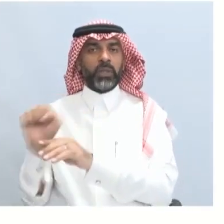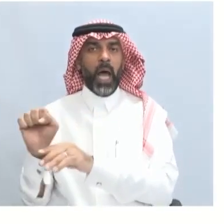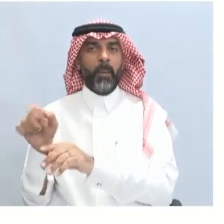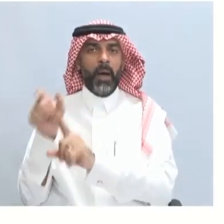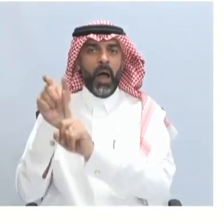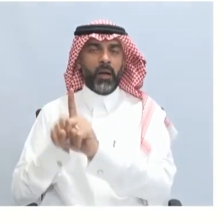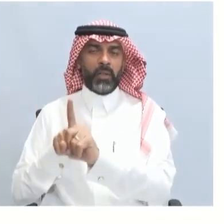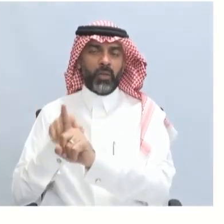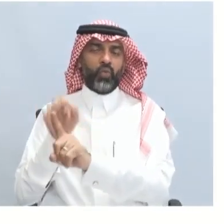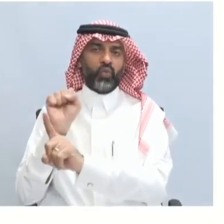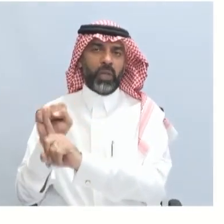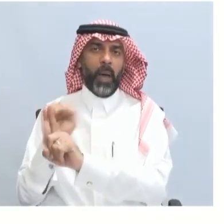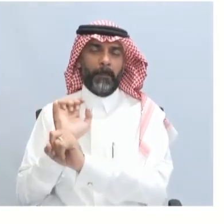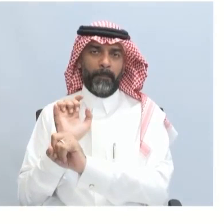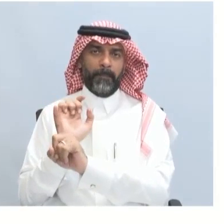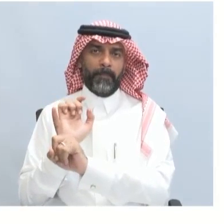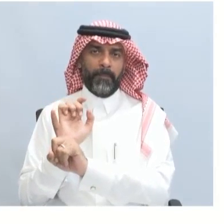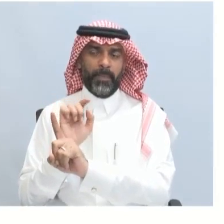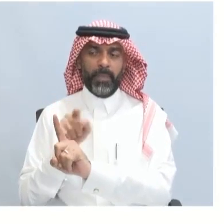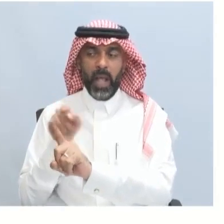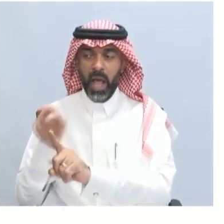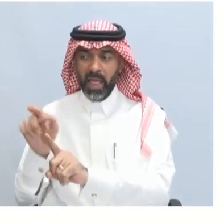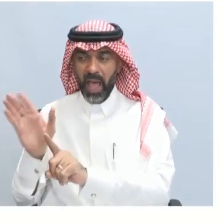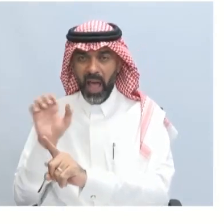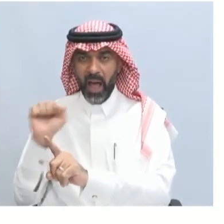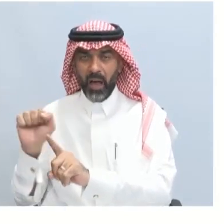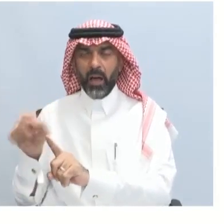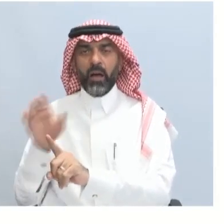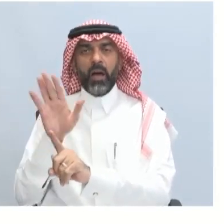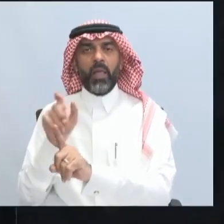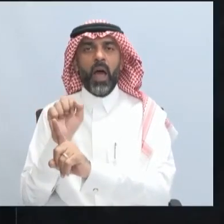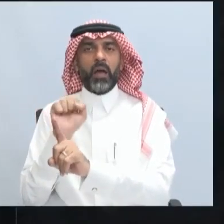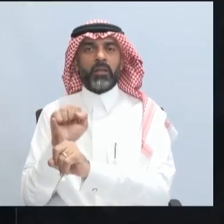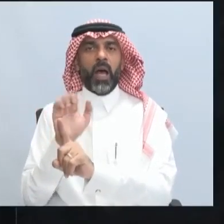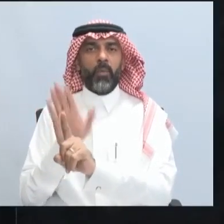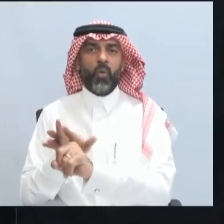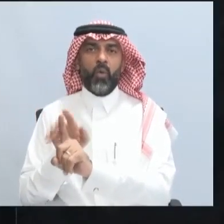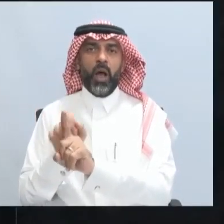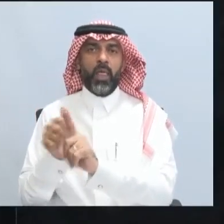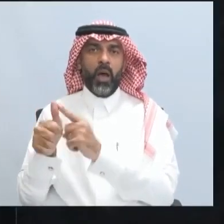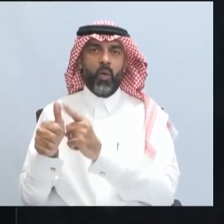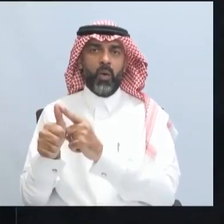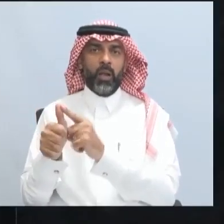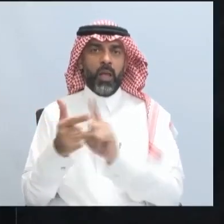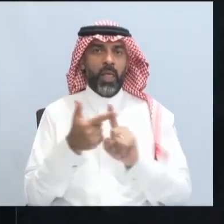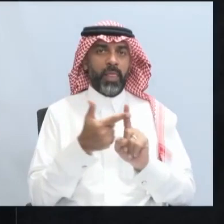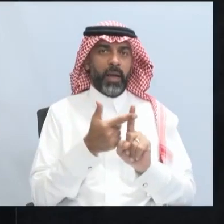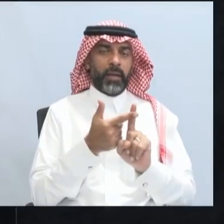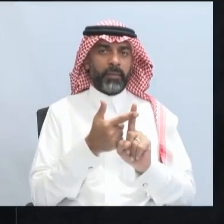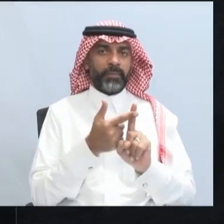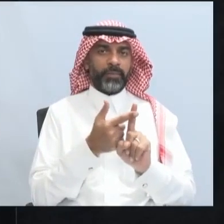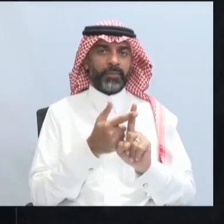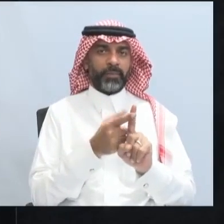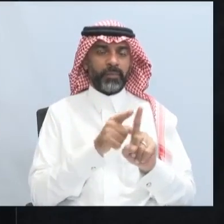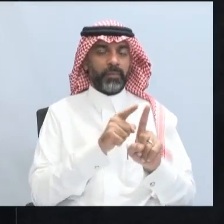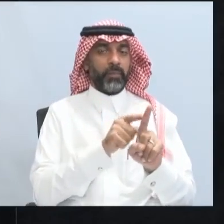يكون له له صاحب هذا الحق لا لا بد ان يكون له صاحب هذا الامر الاول في الافتراض الافتراض الثاني ما هو